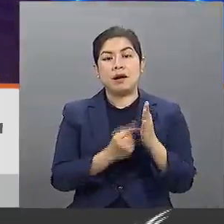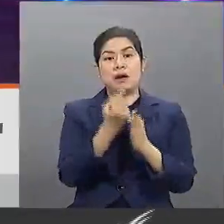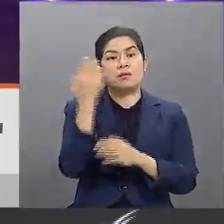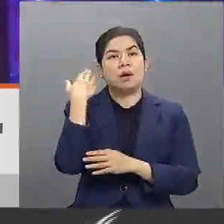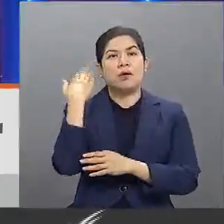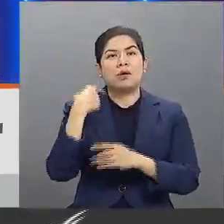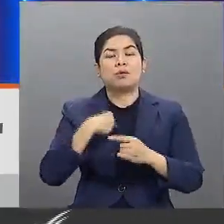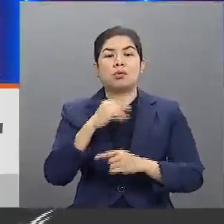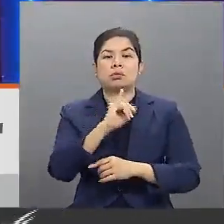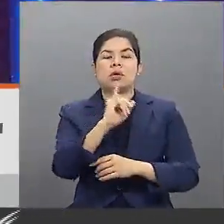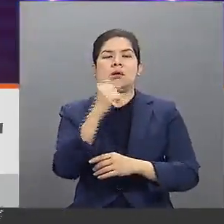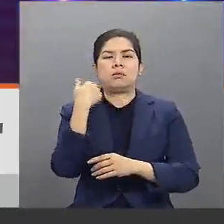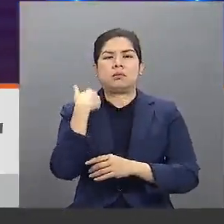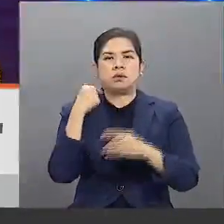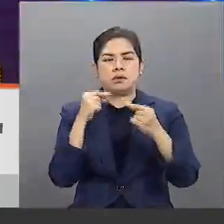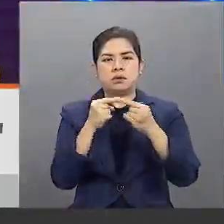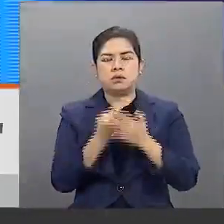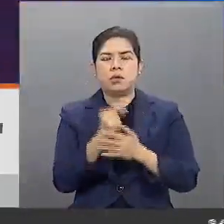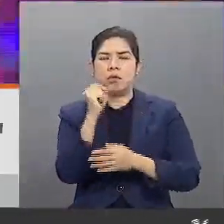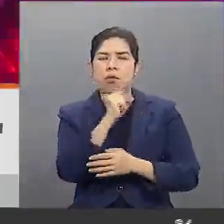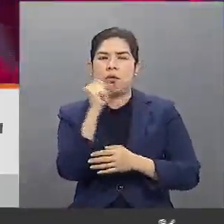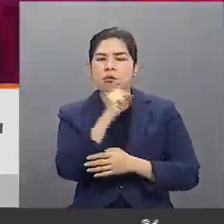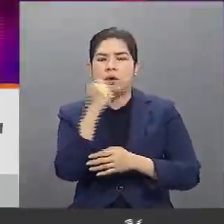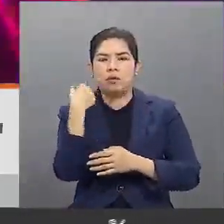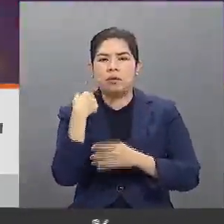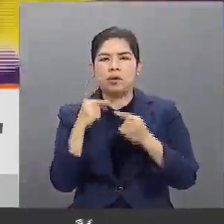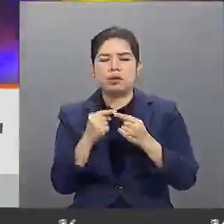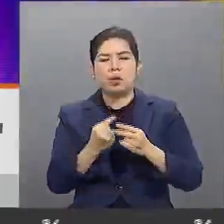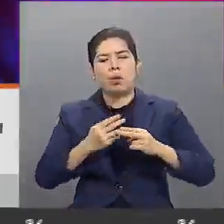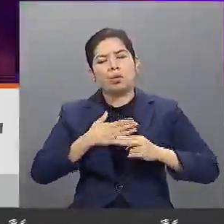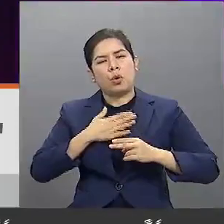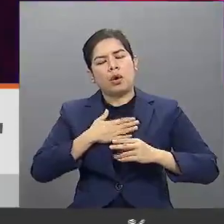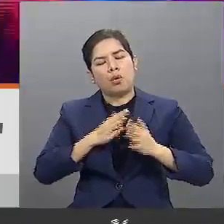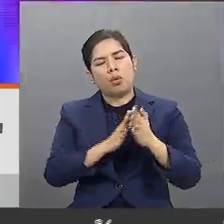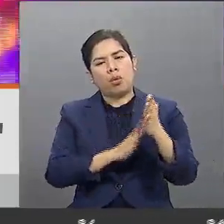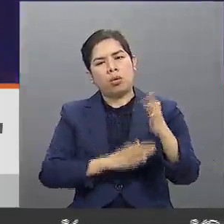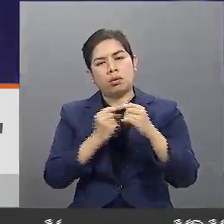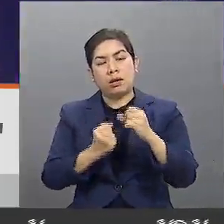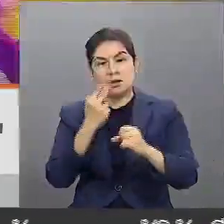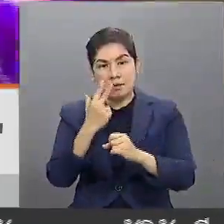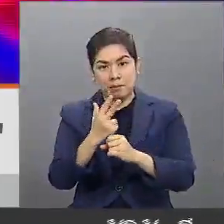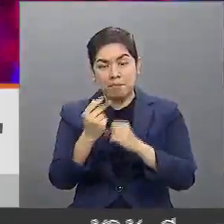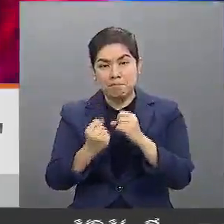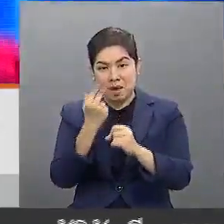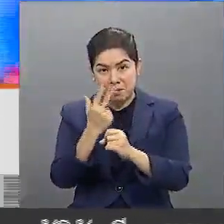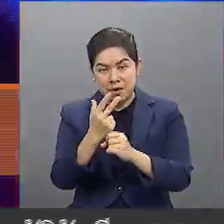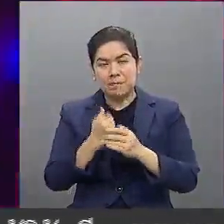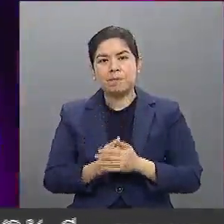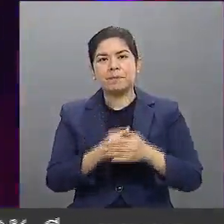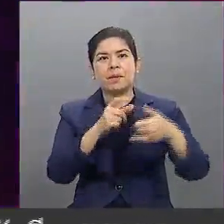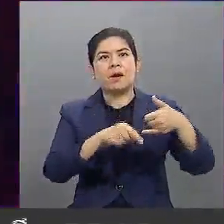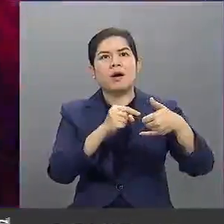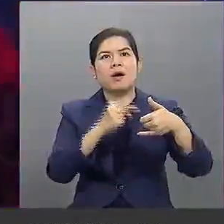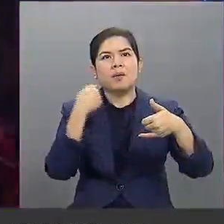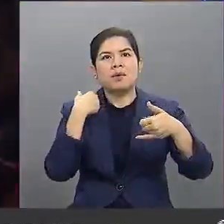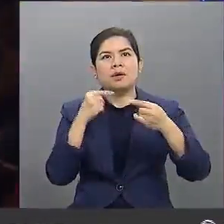งแรกของตัวเองต้องรอนานถึง3ปีเนื่องจากนักจัดรายการวิทยุที่ทำเพลงให้ไม่มีทุนสนับสนุนต่